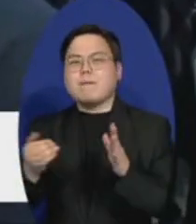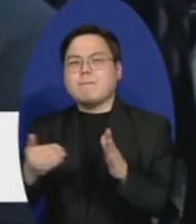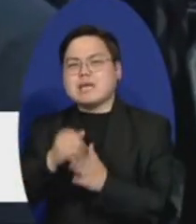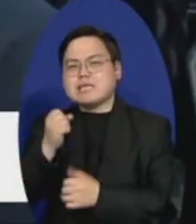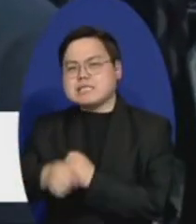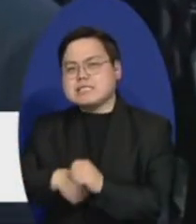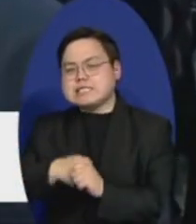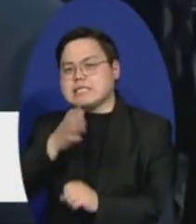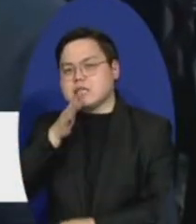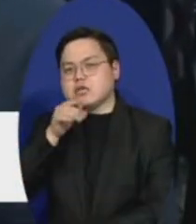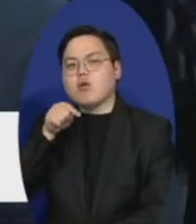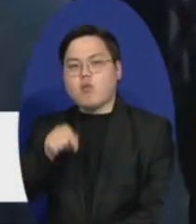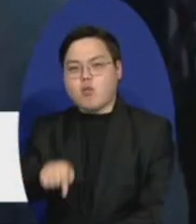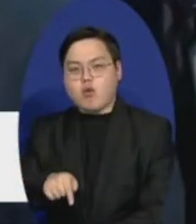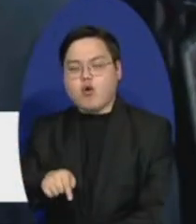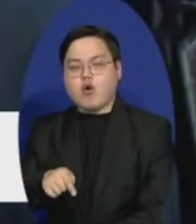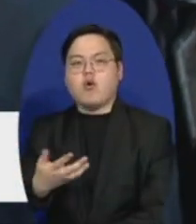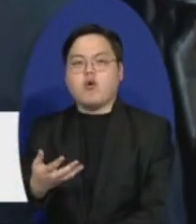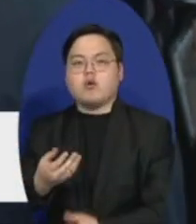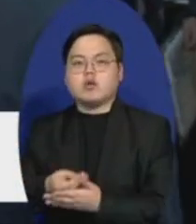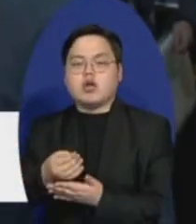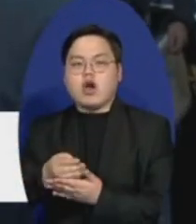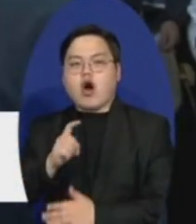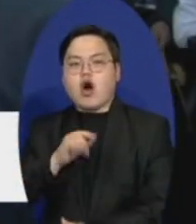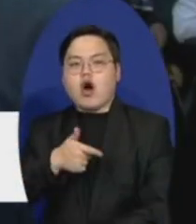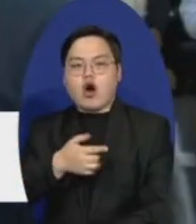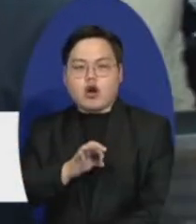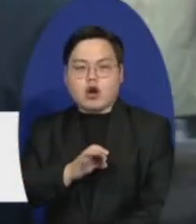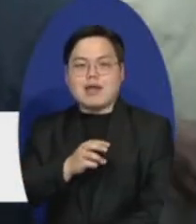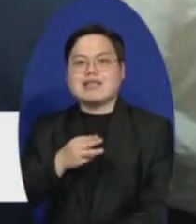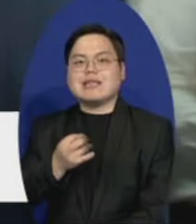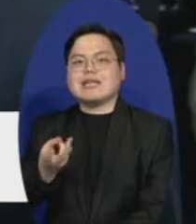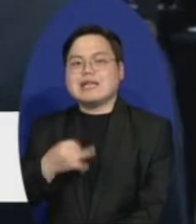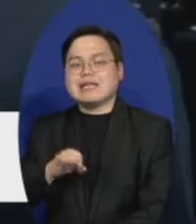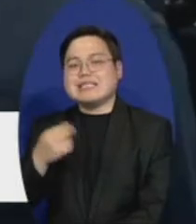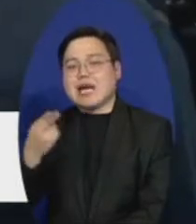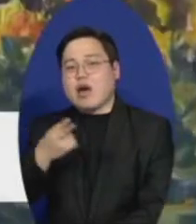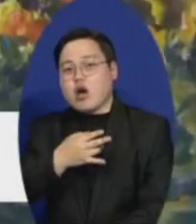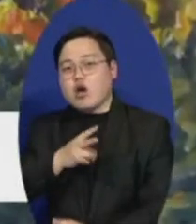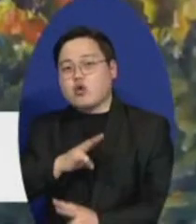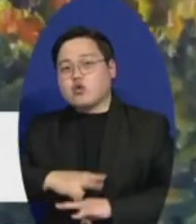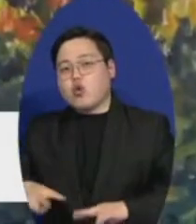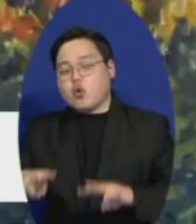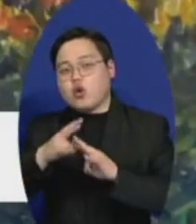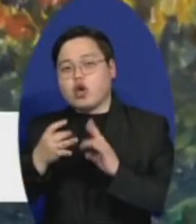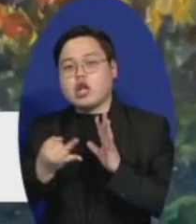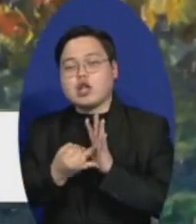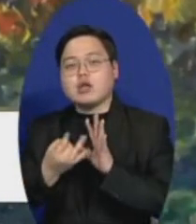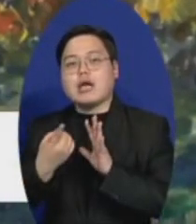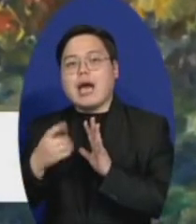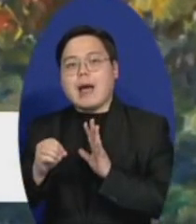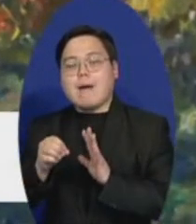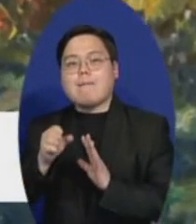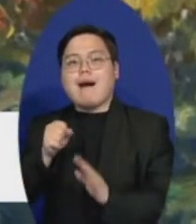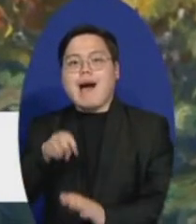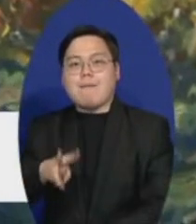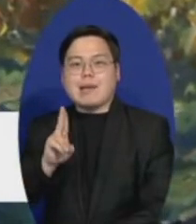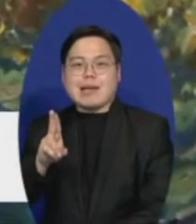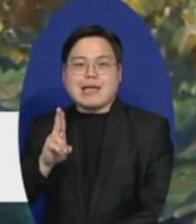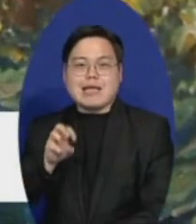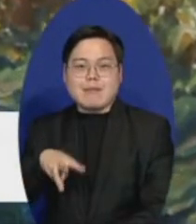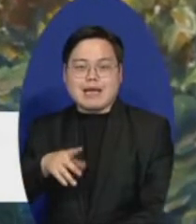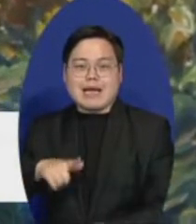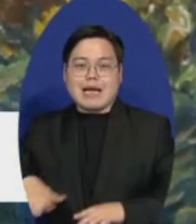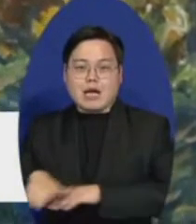гэж судлаачид хэлэлцдэг. Тиймээс хорог Тэрхийн цагаан нуурын 770 гаруй ам км талбайг улсын тусга